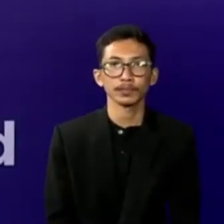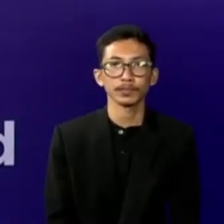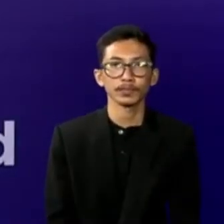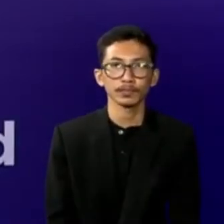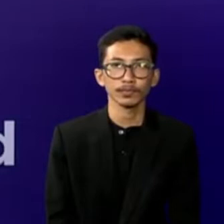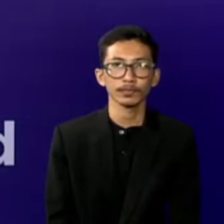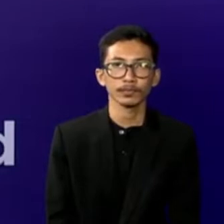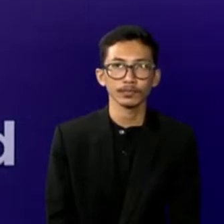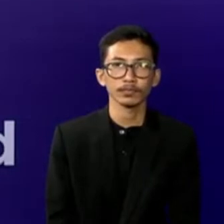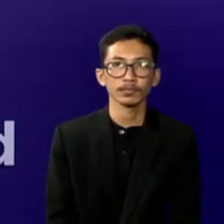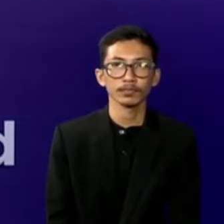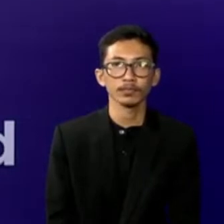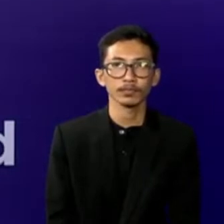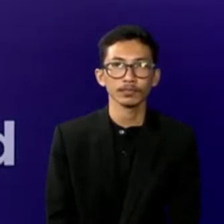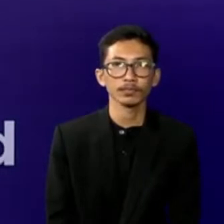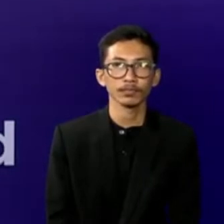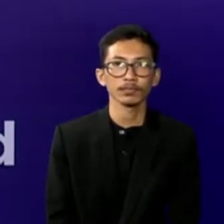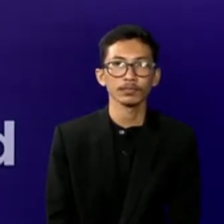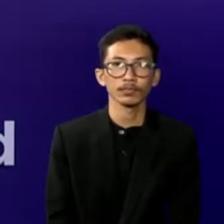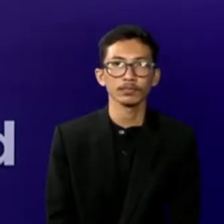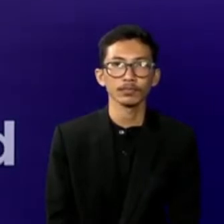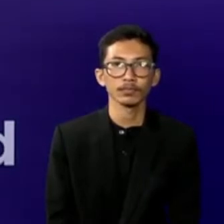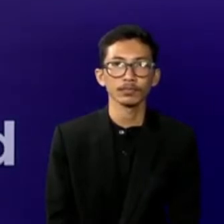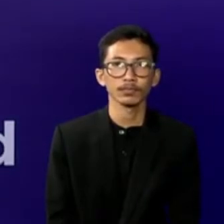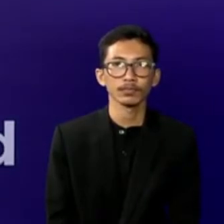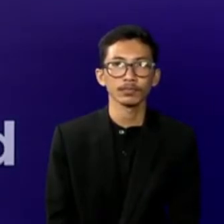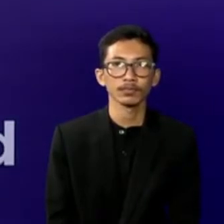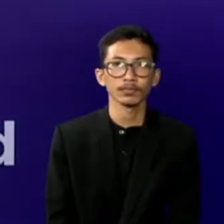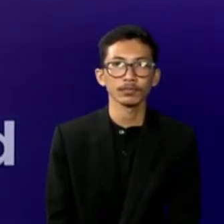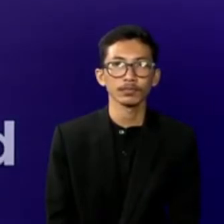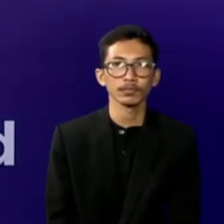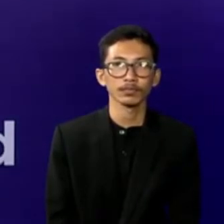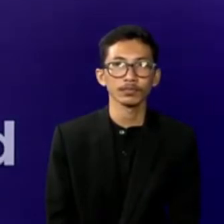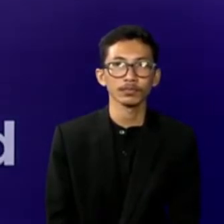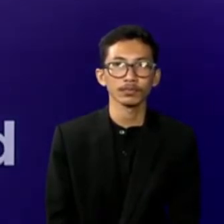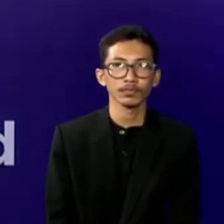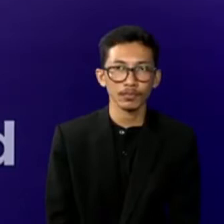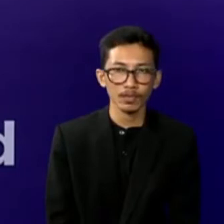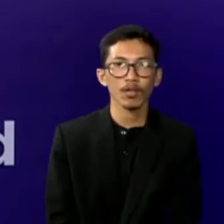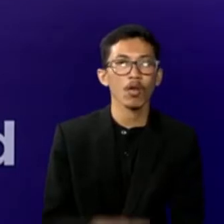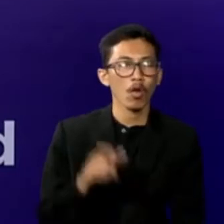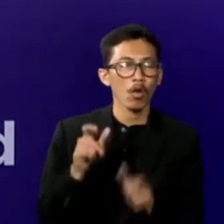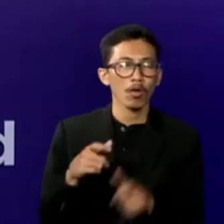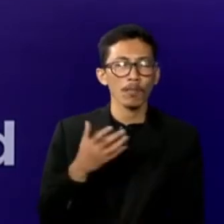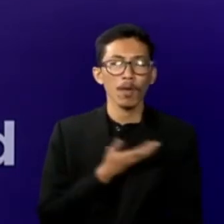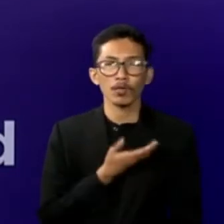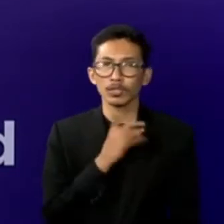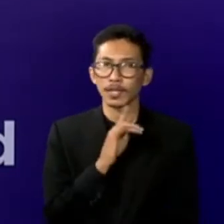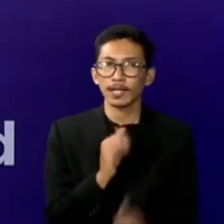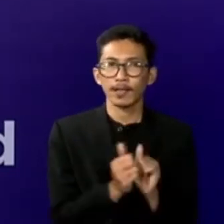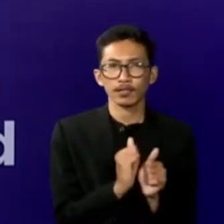kepengen diposting di tempat-tempat tadi dengan pelayanan yang lebih dan sebagainya di